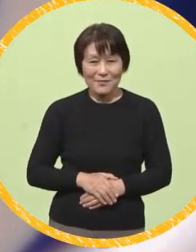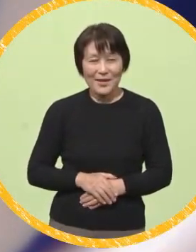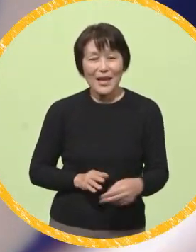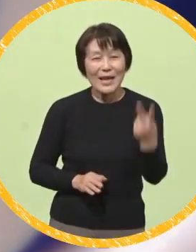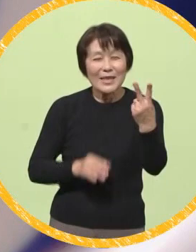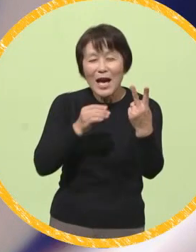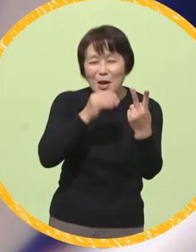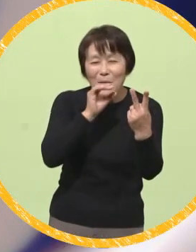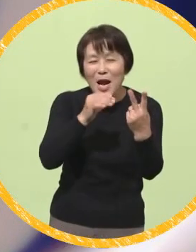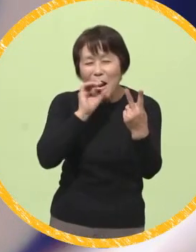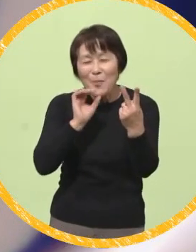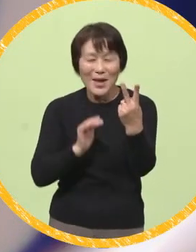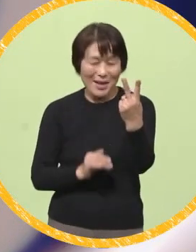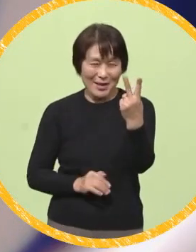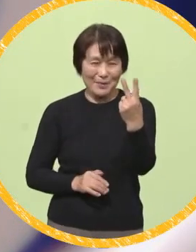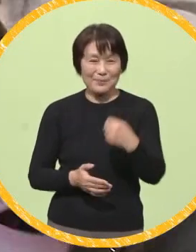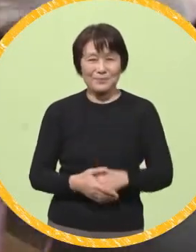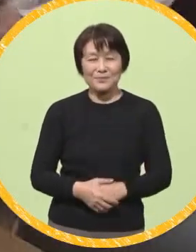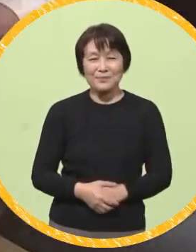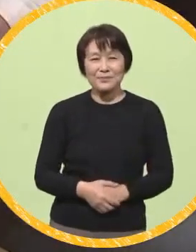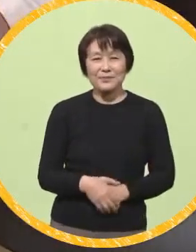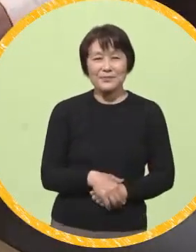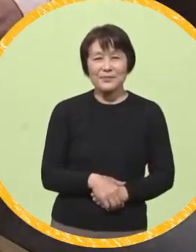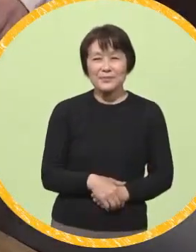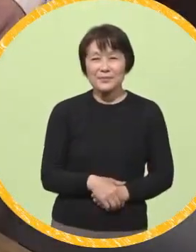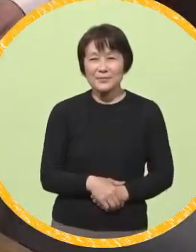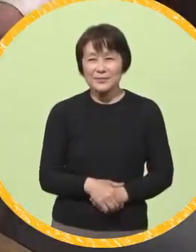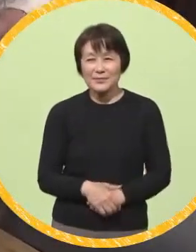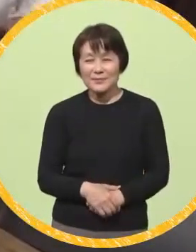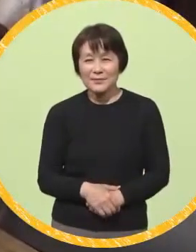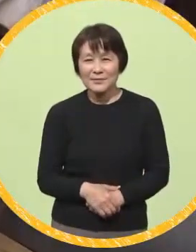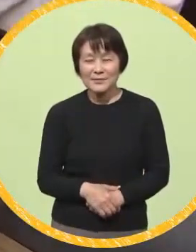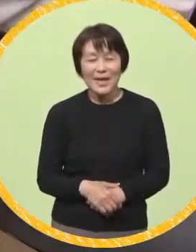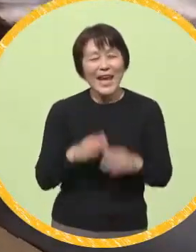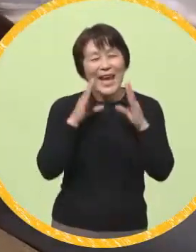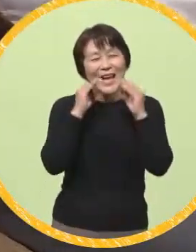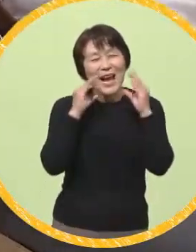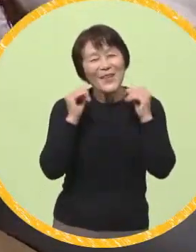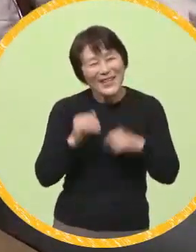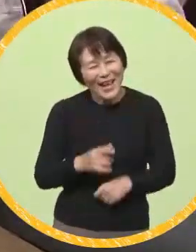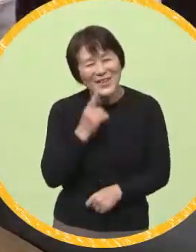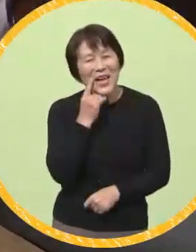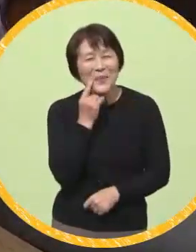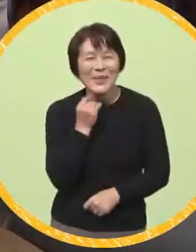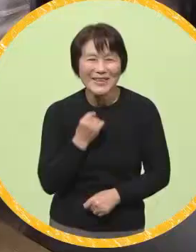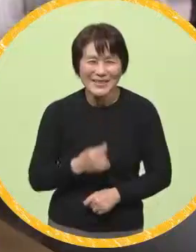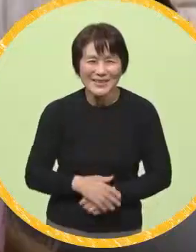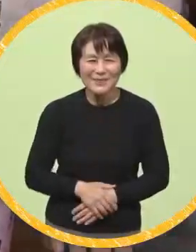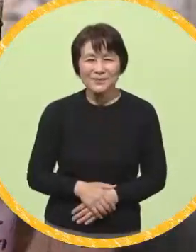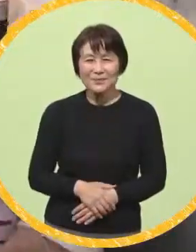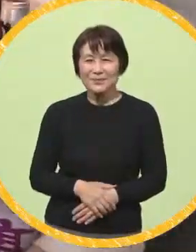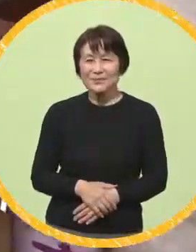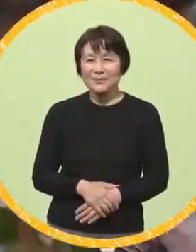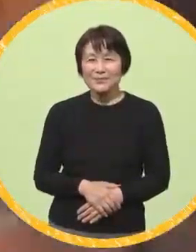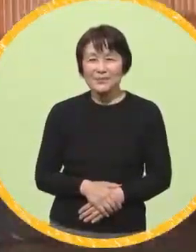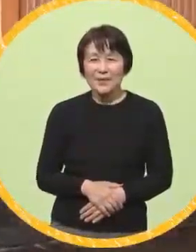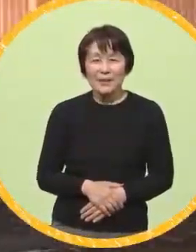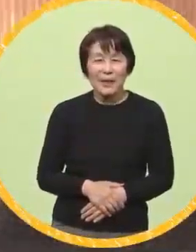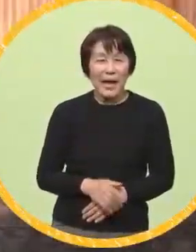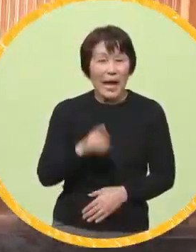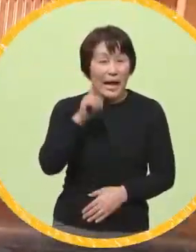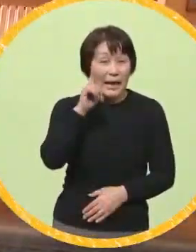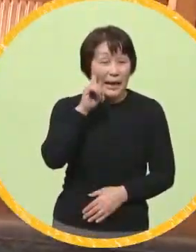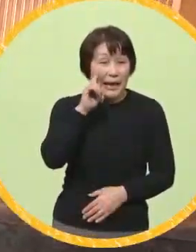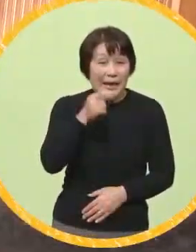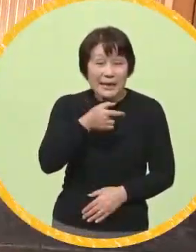アンナちゃんいただいちゃってください。その笑顔になるよね、は い、 羨ましい。 ください、 ぜひ試飲をっていう言葉をね、心